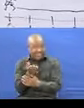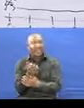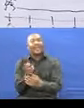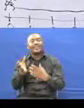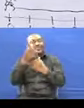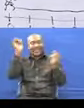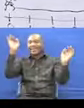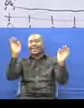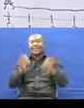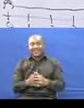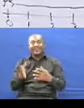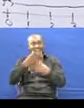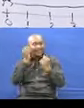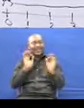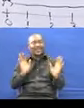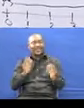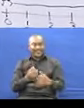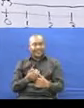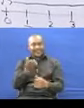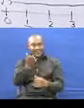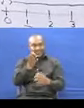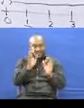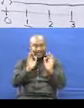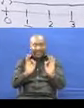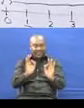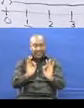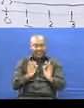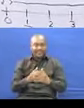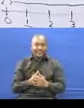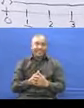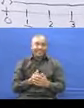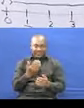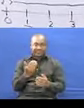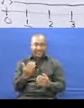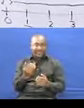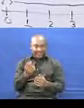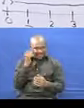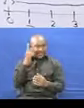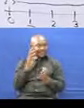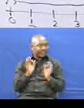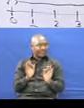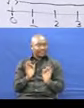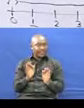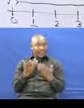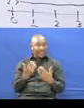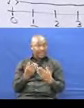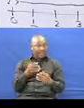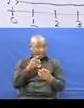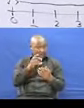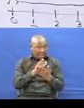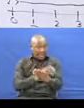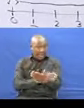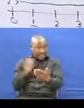Sawa. Kumbe sasa mmeelewa vizuri kabisa. Watoto wazuri, safi kabisa, mmeelewa vizuri. Basi kwa nafasi yako sasa hivi, kabla